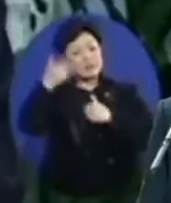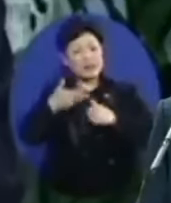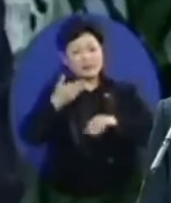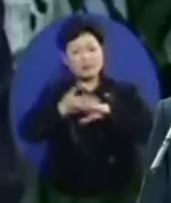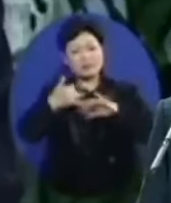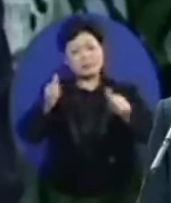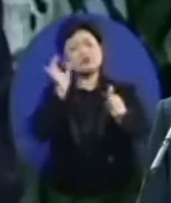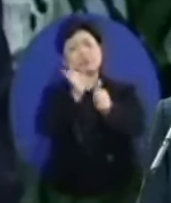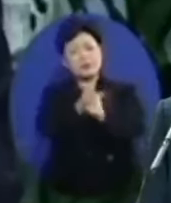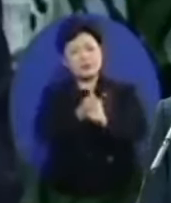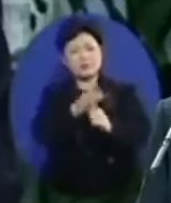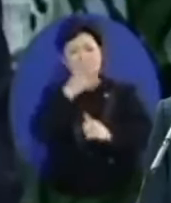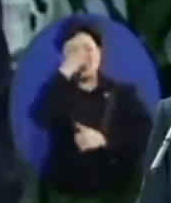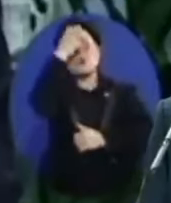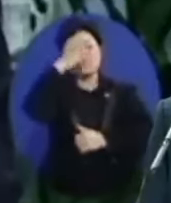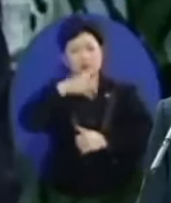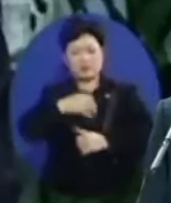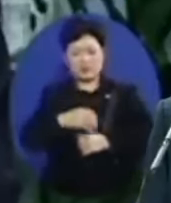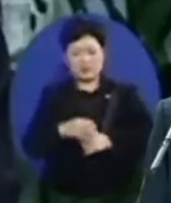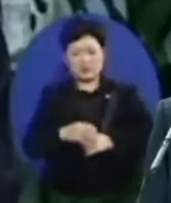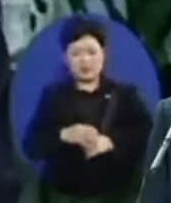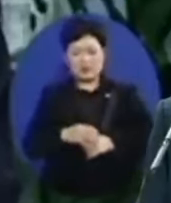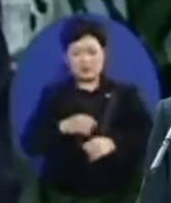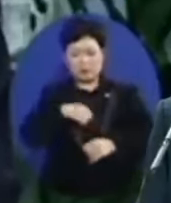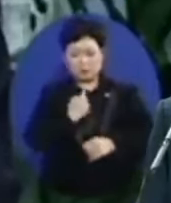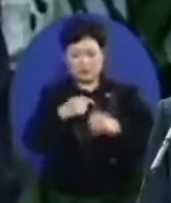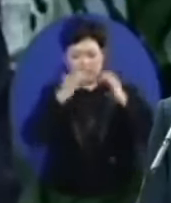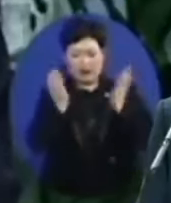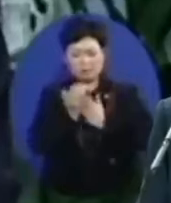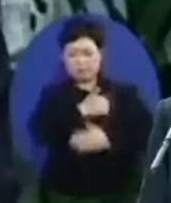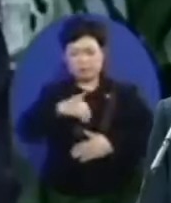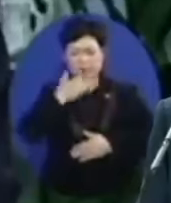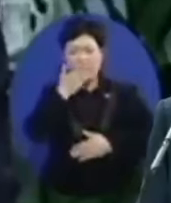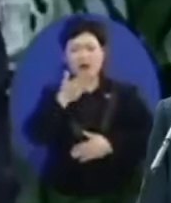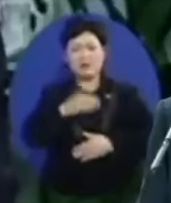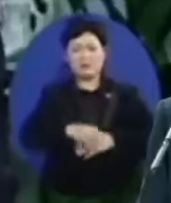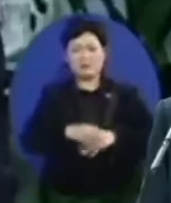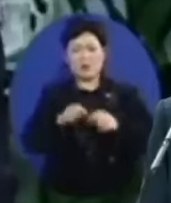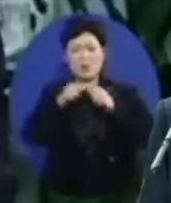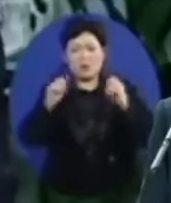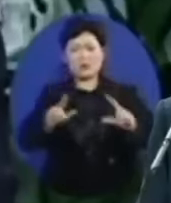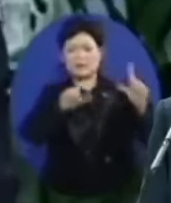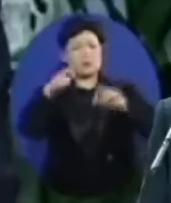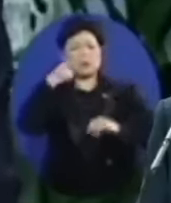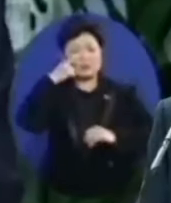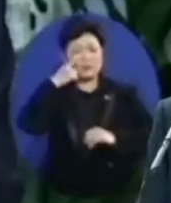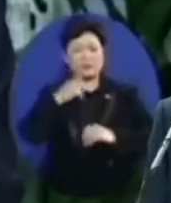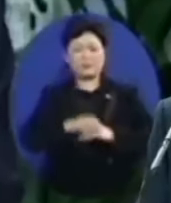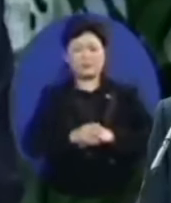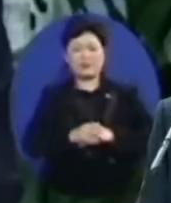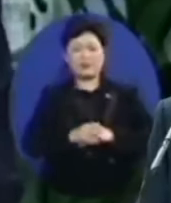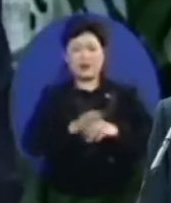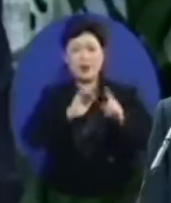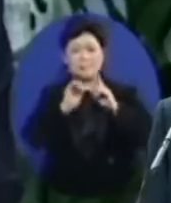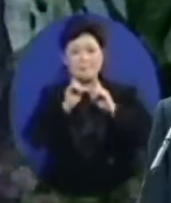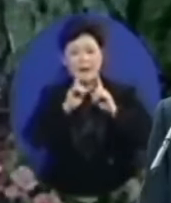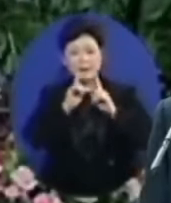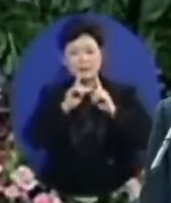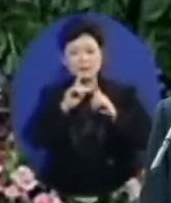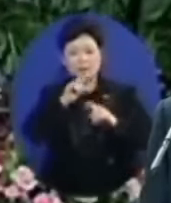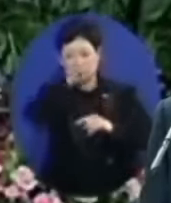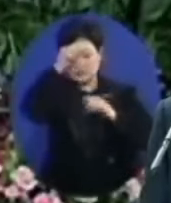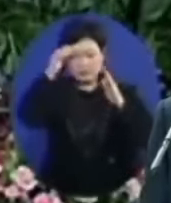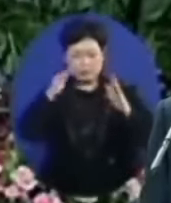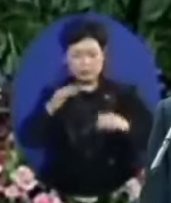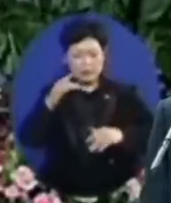좀 맡겨야지 교만하게 자기가 아니면 못한다고 그렇게 하면 오래 못 삽니다. 그 말이 내 생애 속에